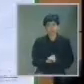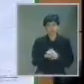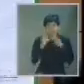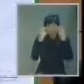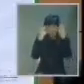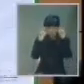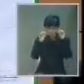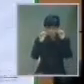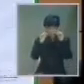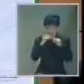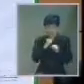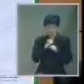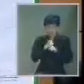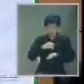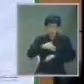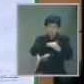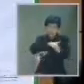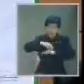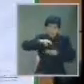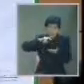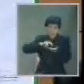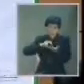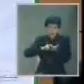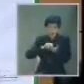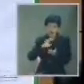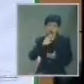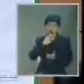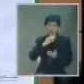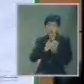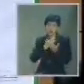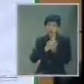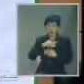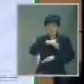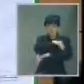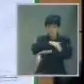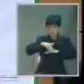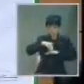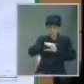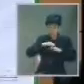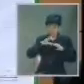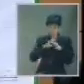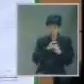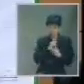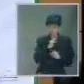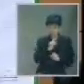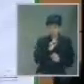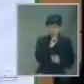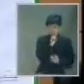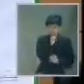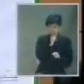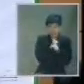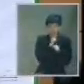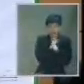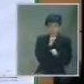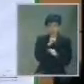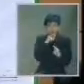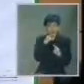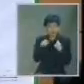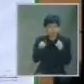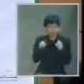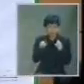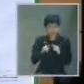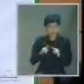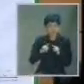งงบดุลเท็จในส่วนเงินสนับสนุนจากกกต.เรื่องที่ส